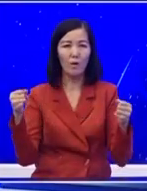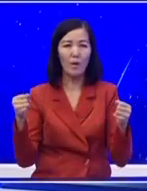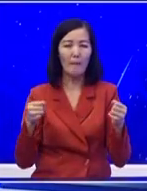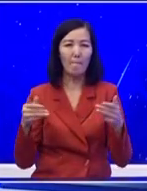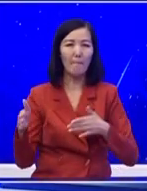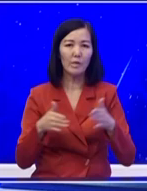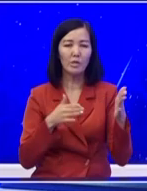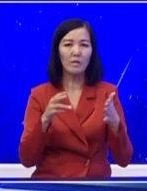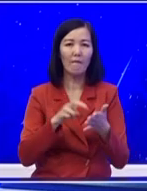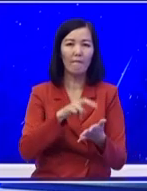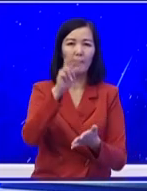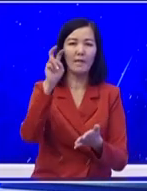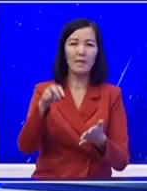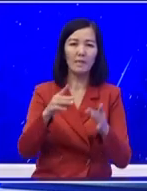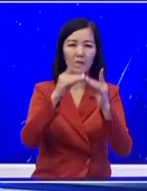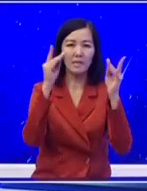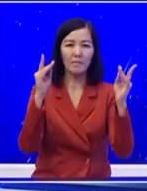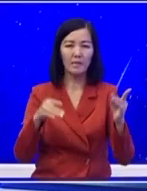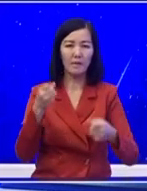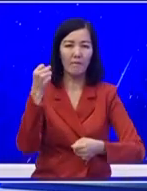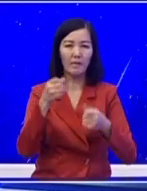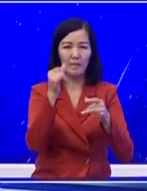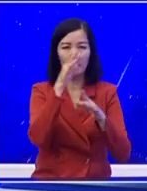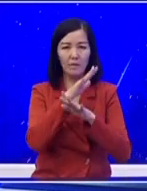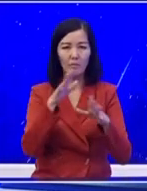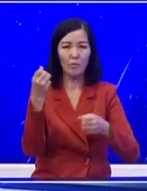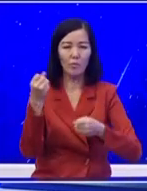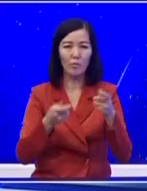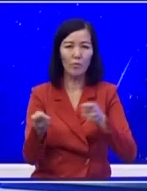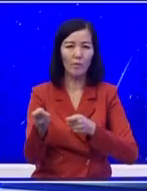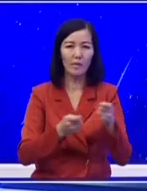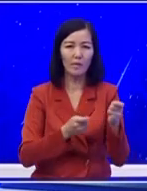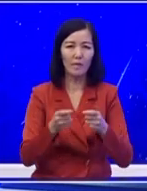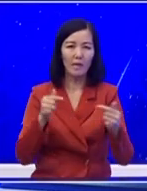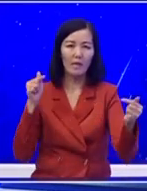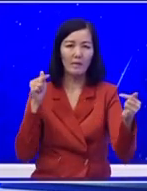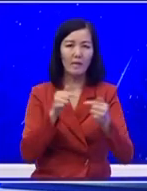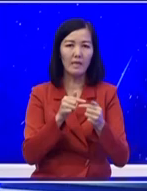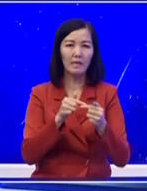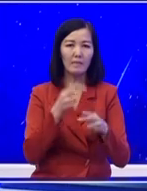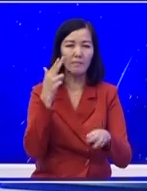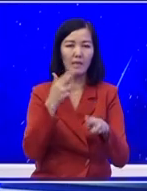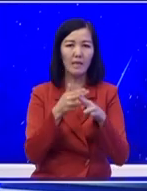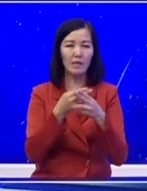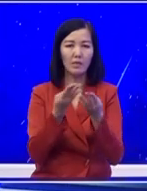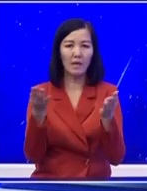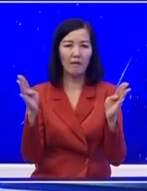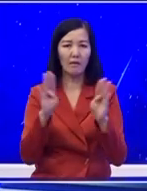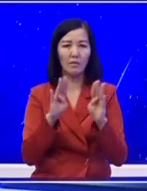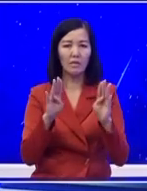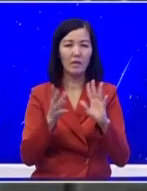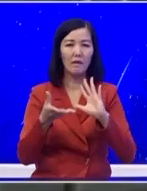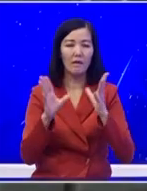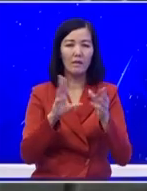вылетела с моста. Водитель автомобиля не справился с рулевым управлением и допустил наезд на перильное металлическое ограждение. В